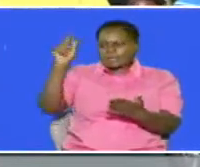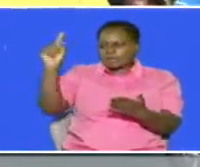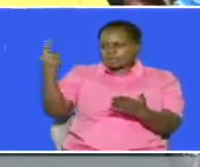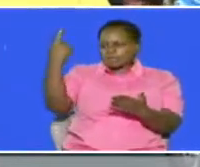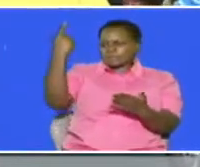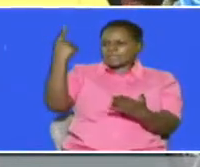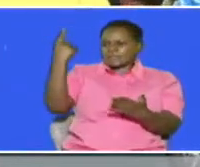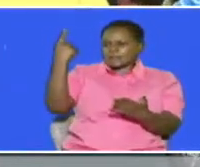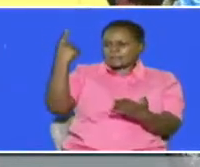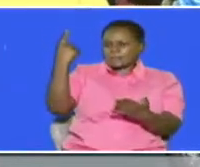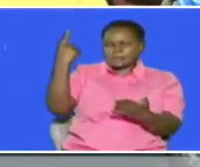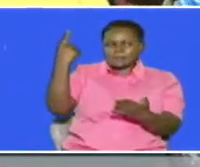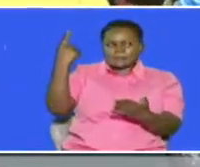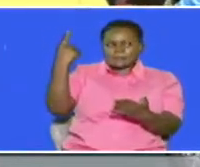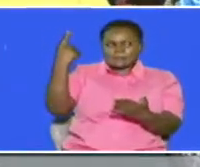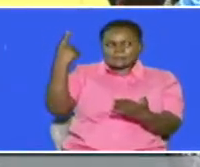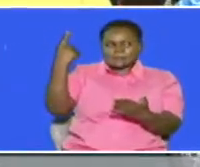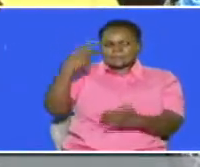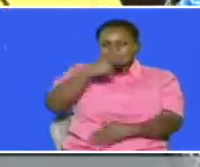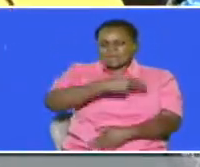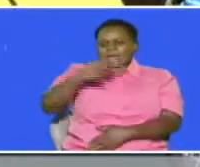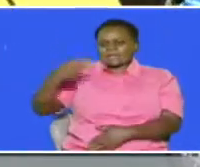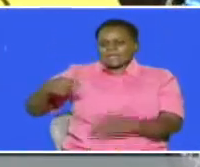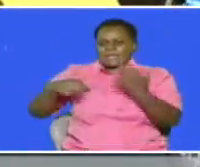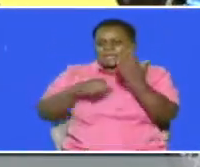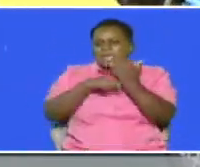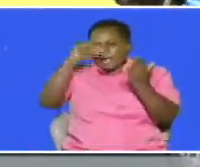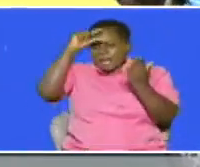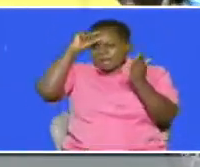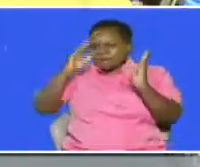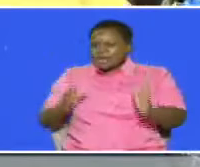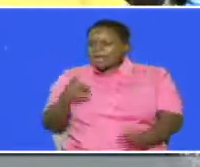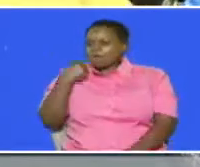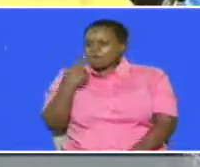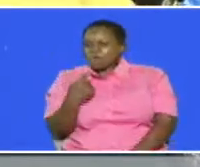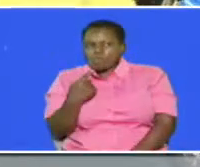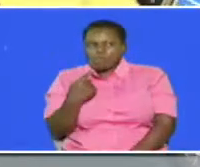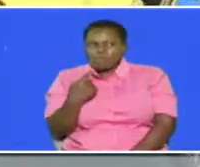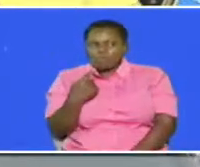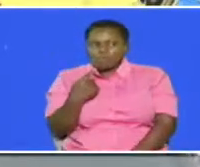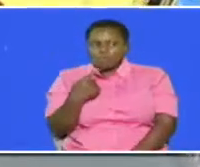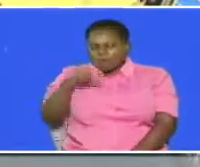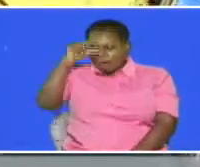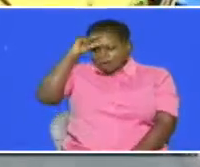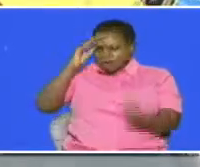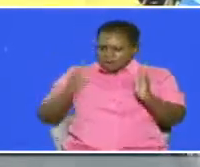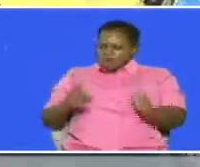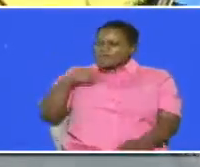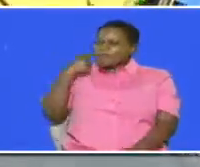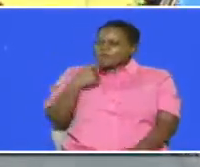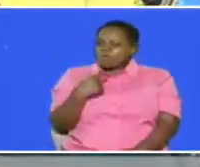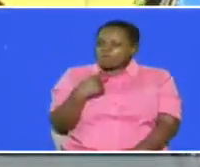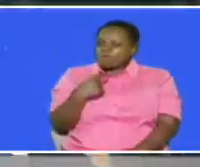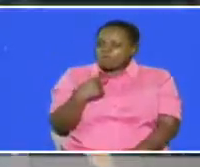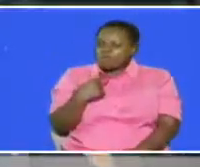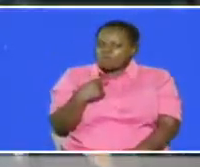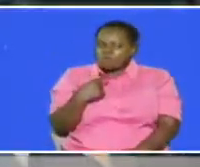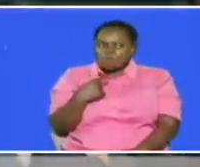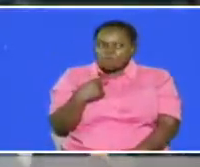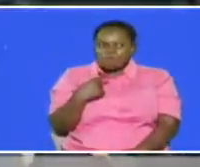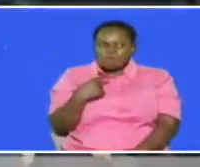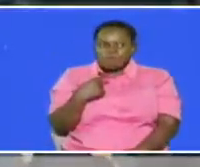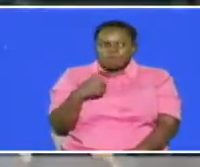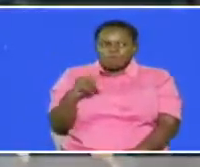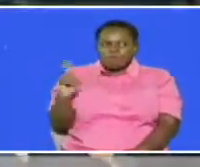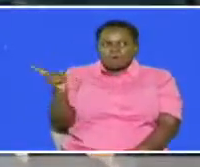Naomba mtupatie lineup ya hasla. Governor ni nani? Governor ni nani?